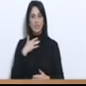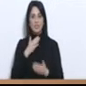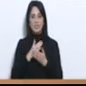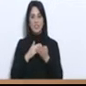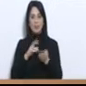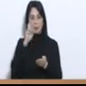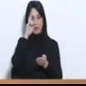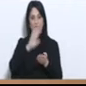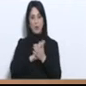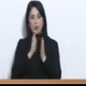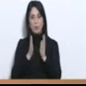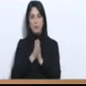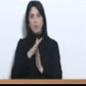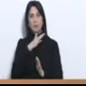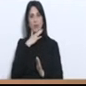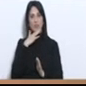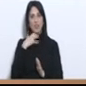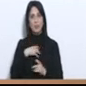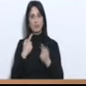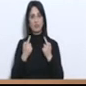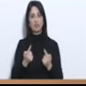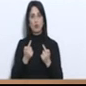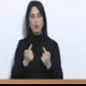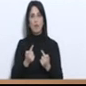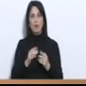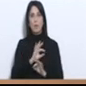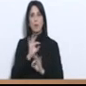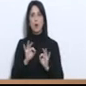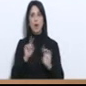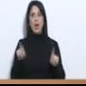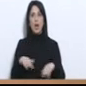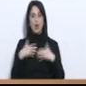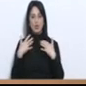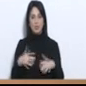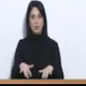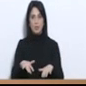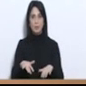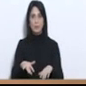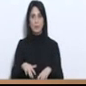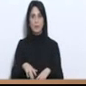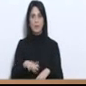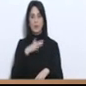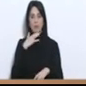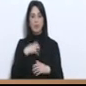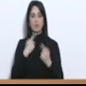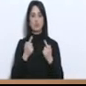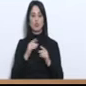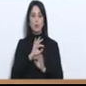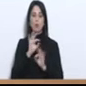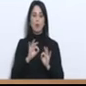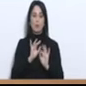მთავრობის პირობებში ბევრი მნიშვნელოვანი პროექტები განხორციელდა, ბევრი მნიშვნელოვანი